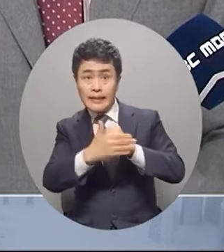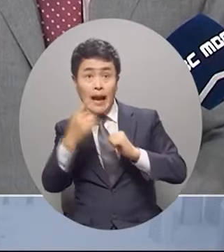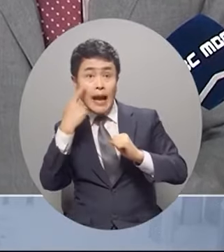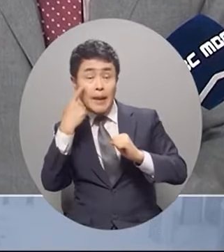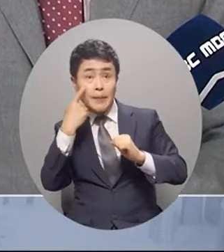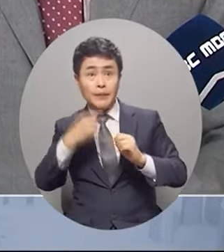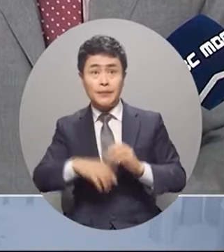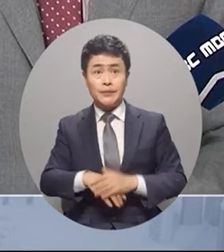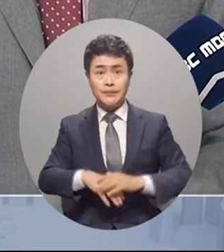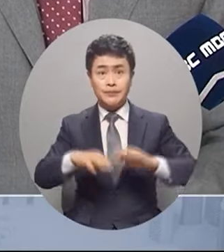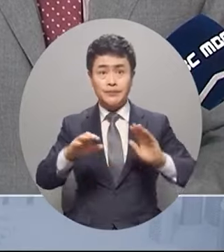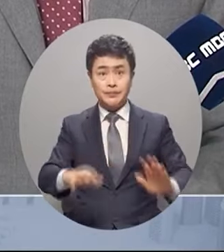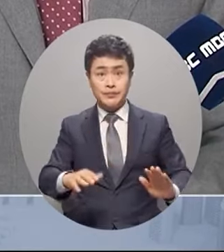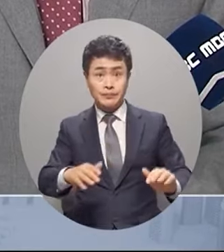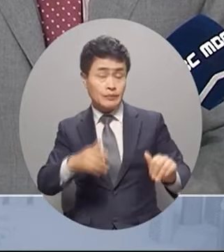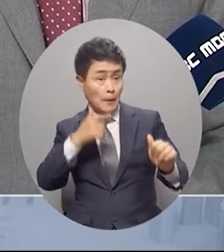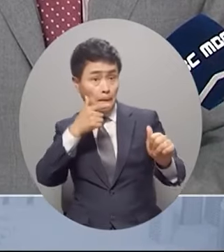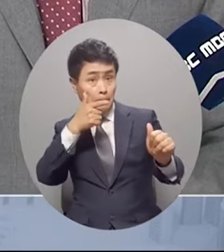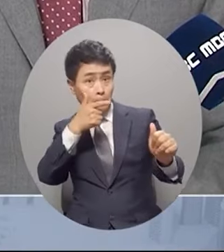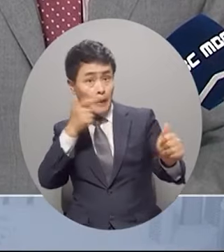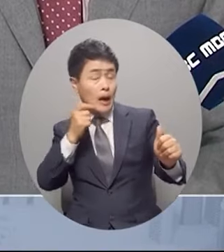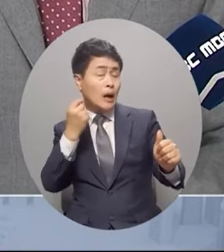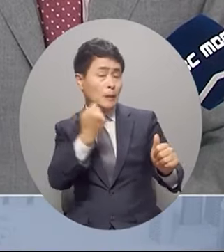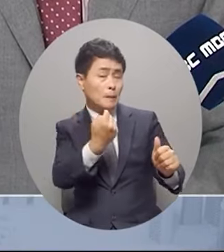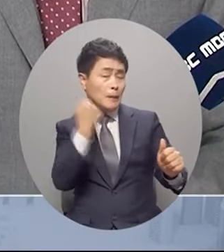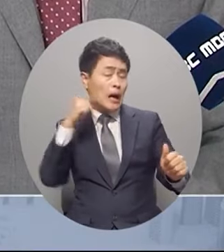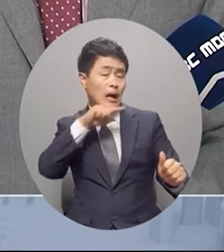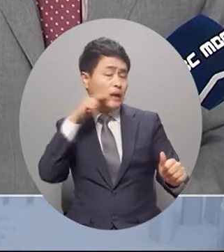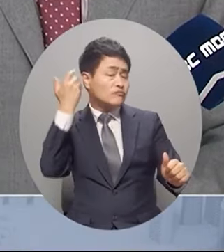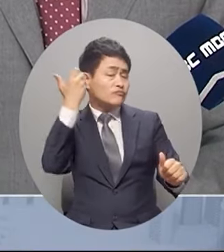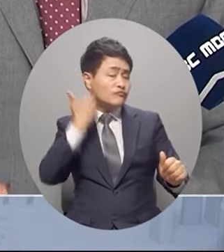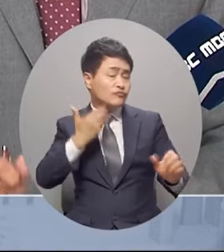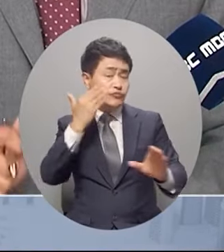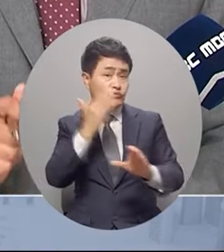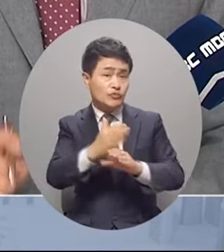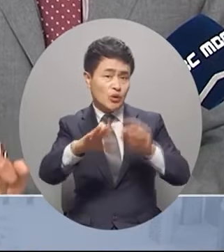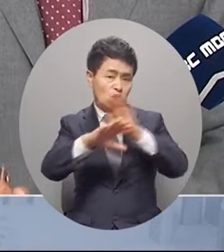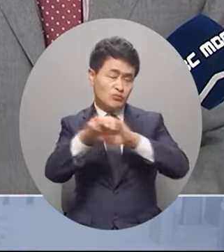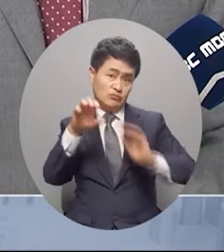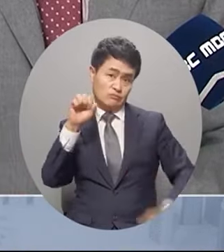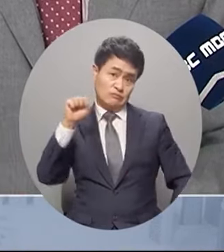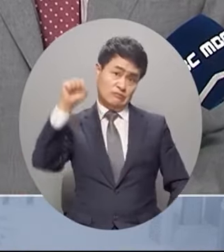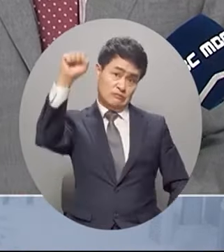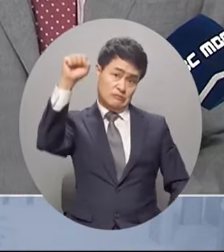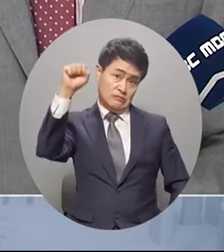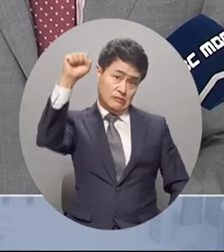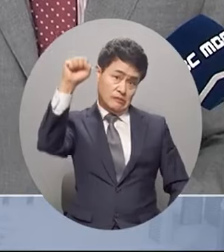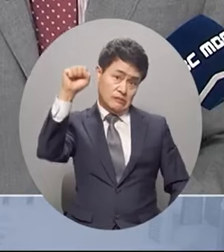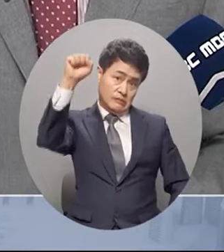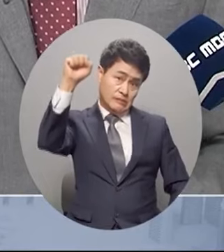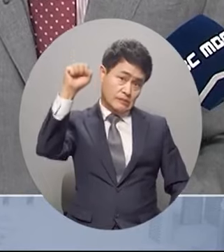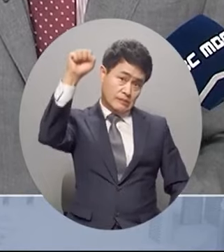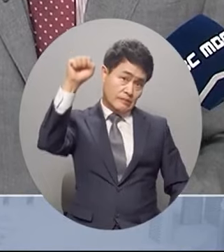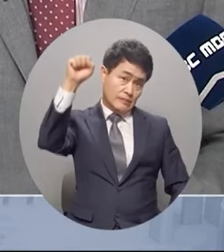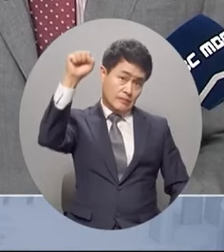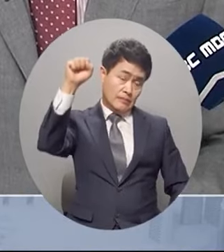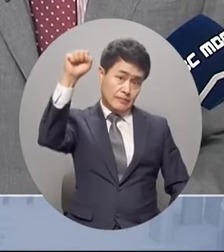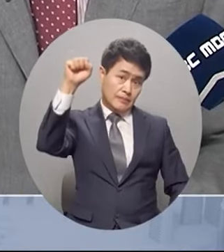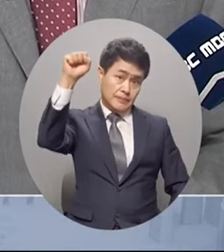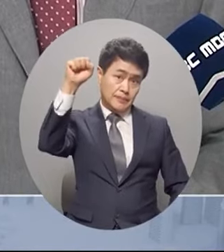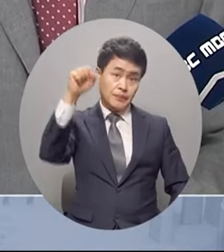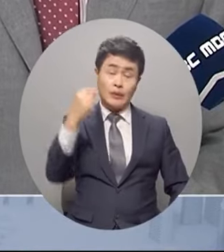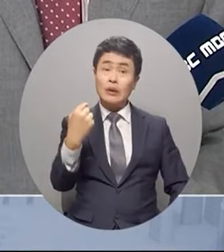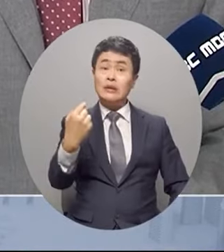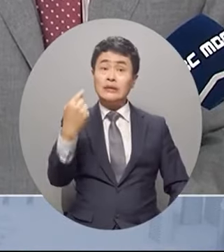보시죠 어 총알이 관청에서 피를 흘리는 와중에도 주먹을 불끈 쥐어 들어 올리고 있고 그